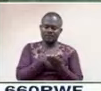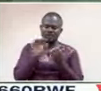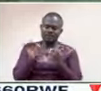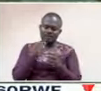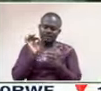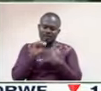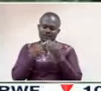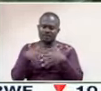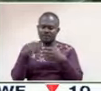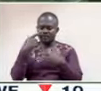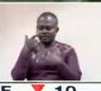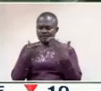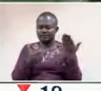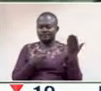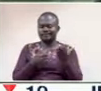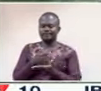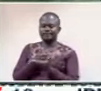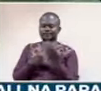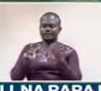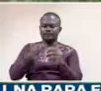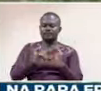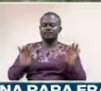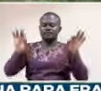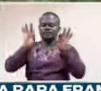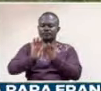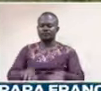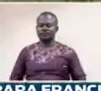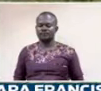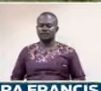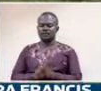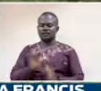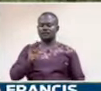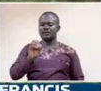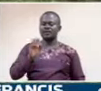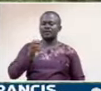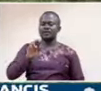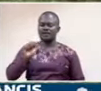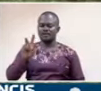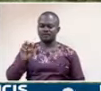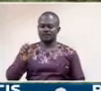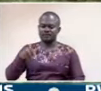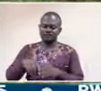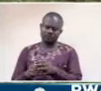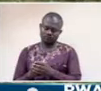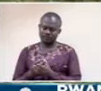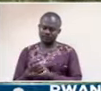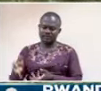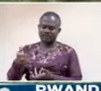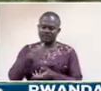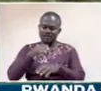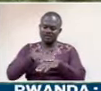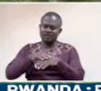cyangwa se ngo habeho inganda zizongerera agaciro. Urugero nka betrave twejeje muri iki gishanga,